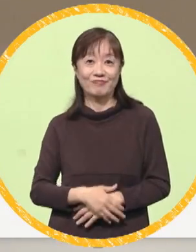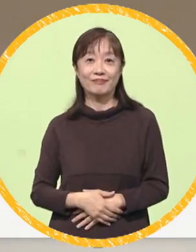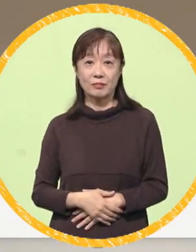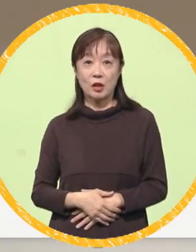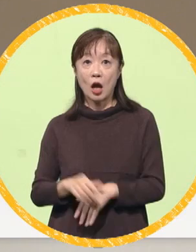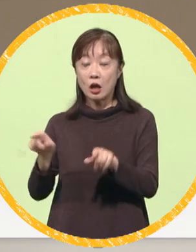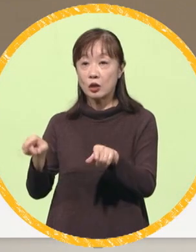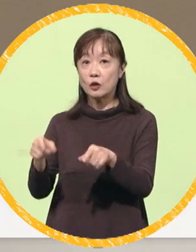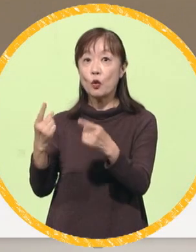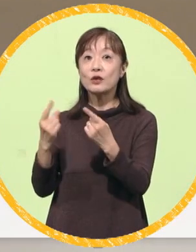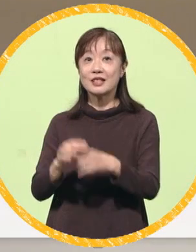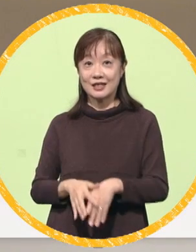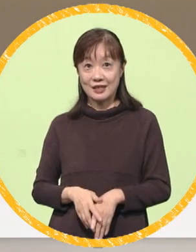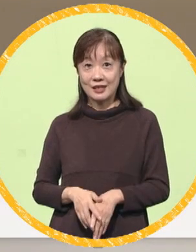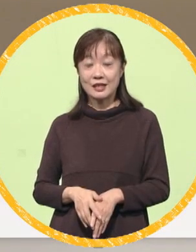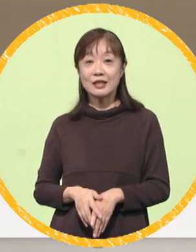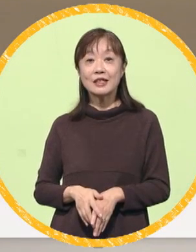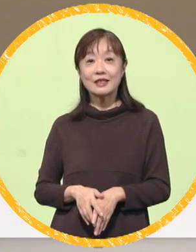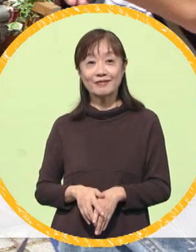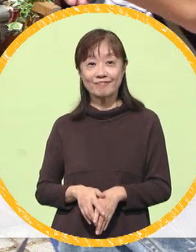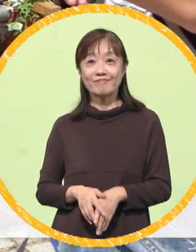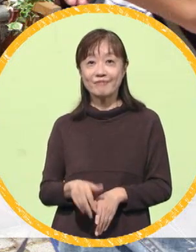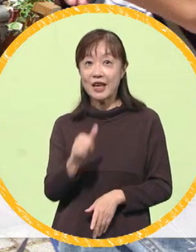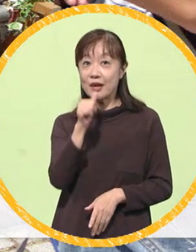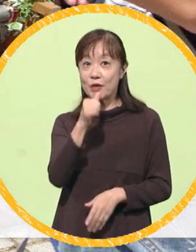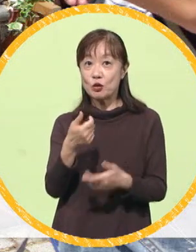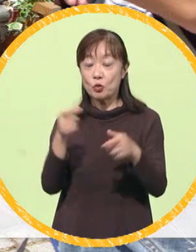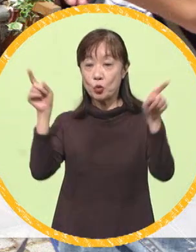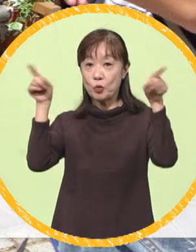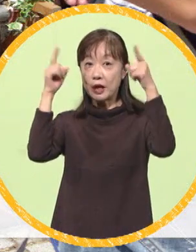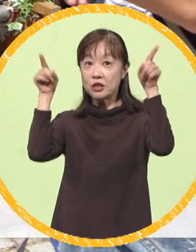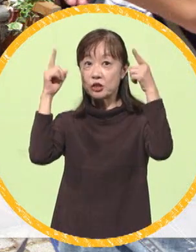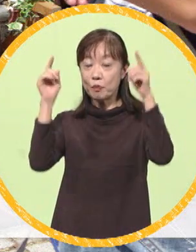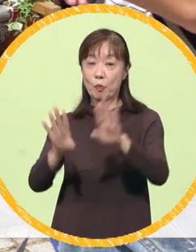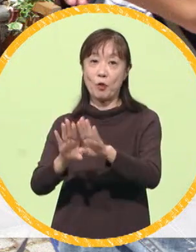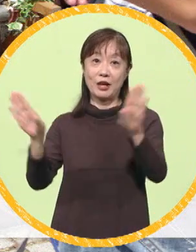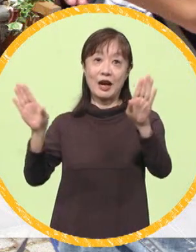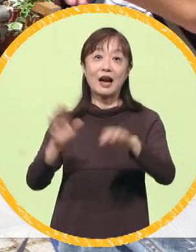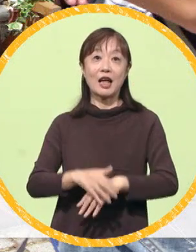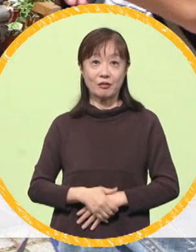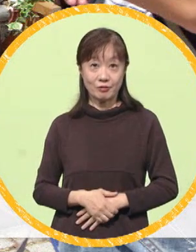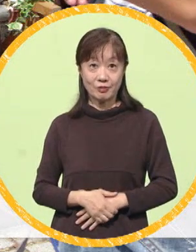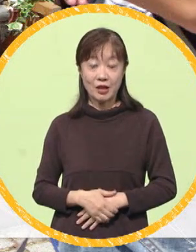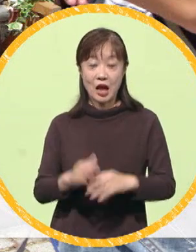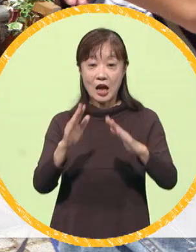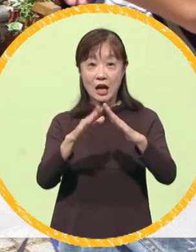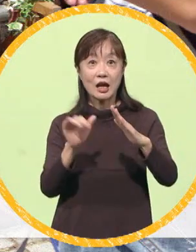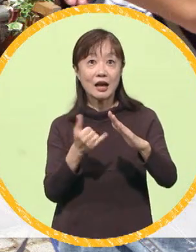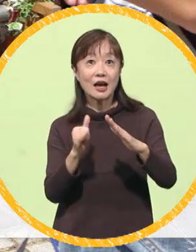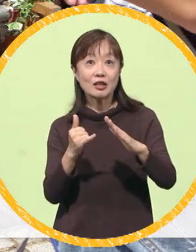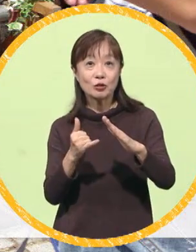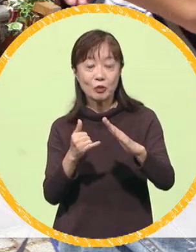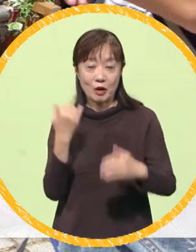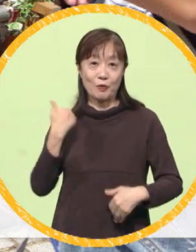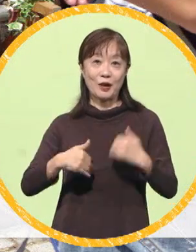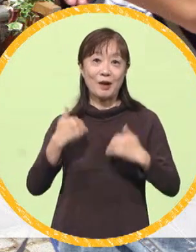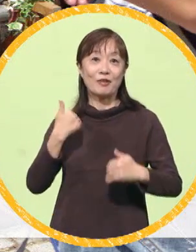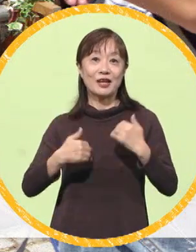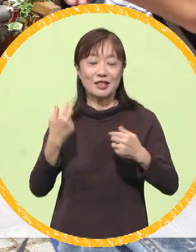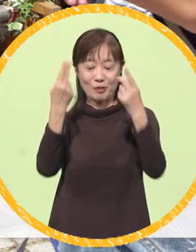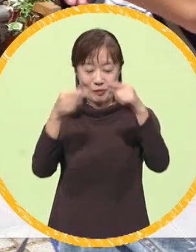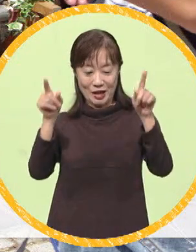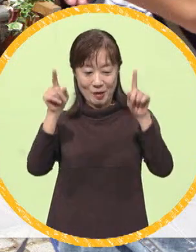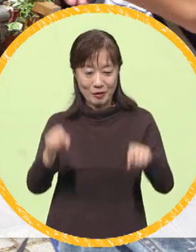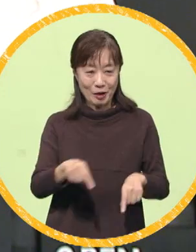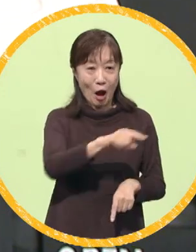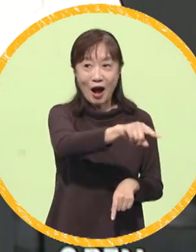じ日にはですね、うん、神奈川ミルクフェスティバル2018も同時開催します。家族で楽しめるイベントが目白押しですから、皆さん